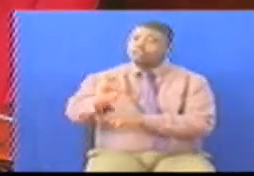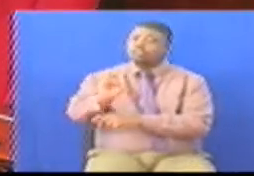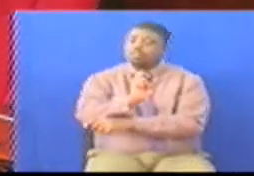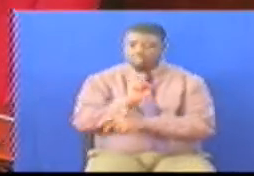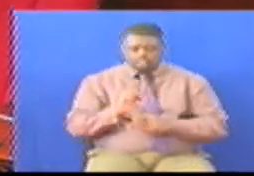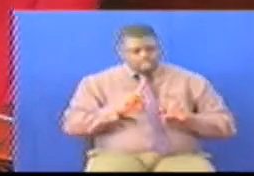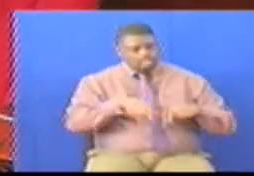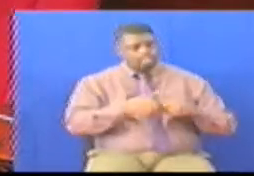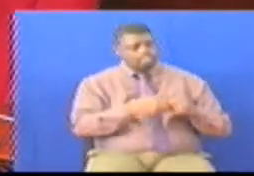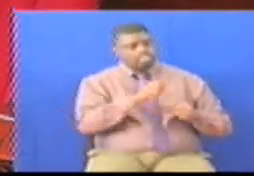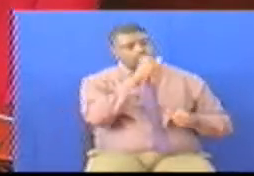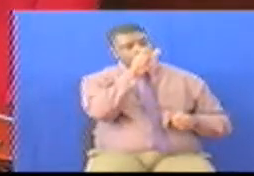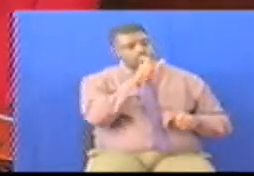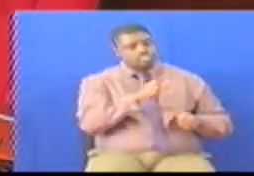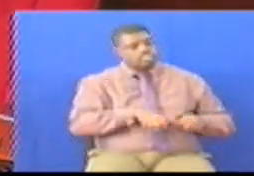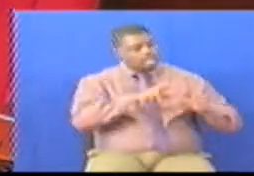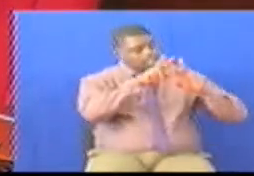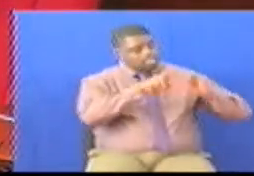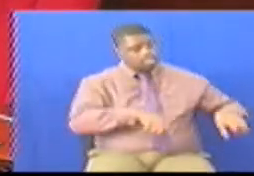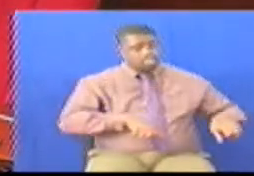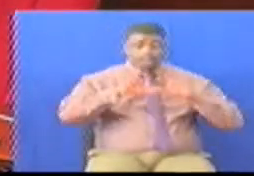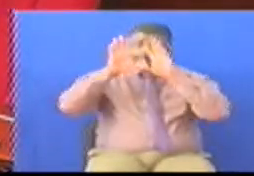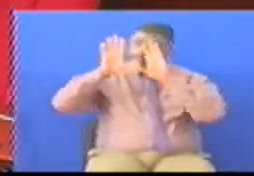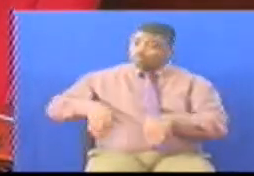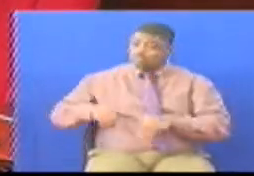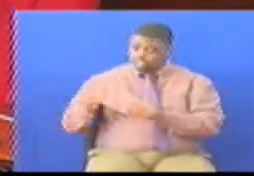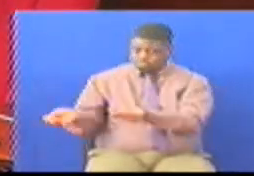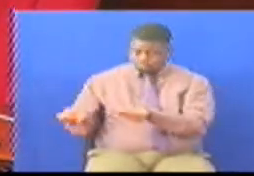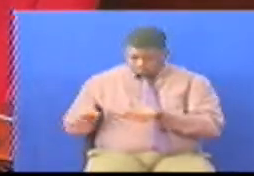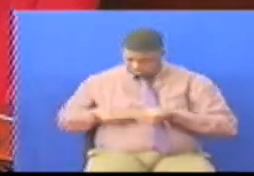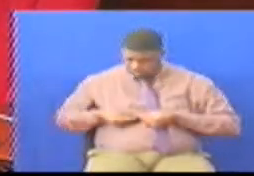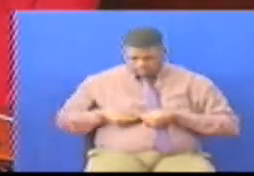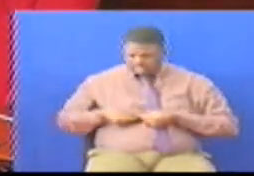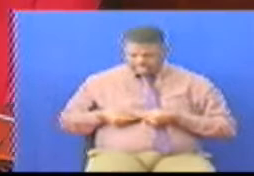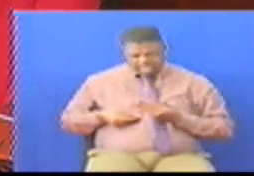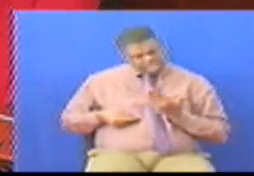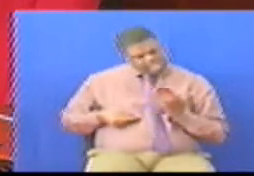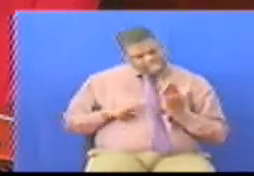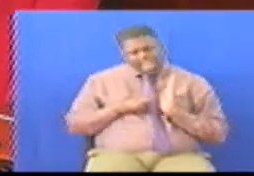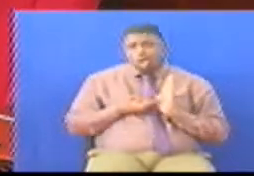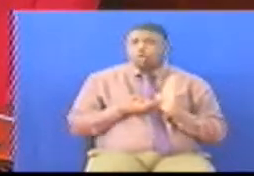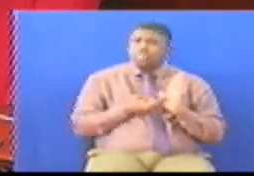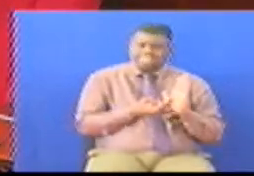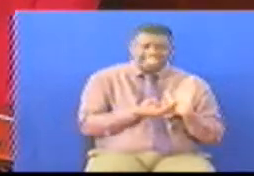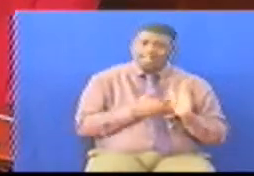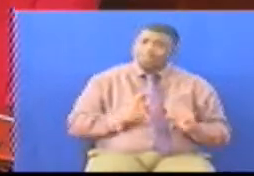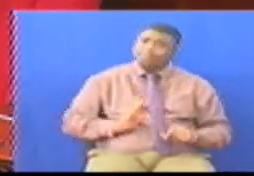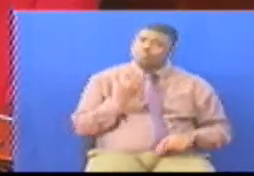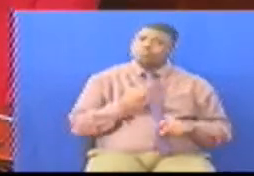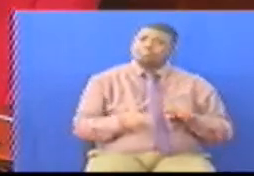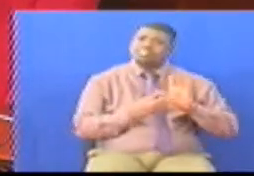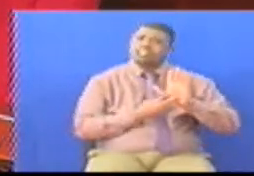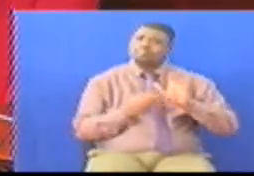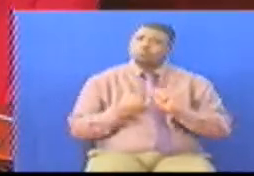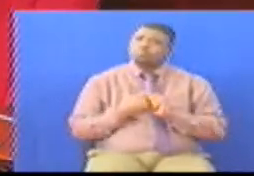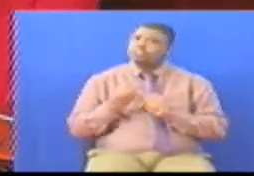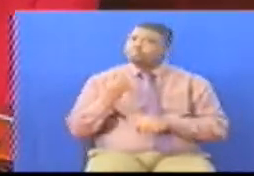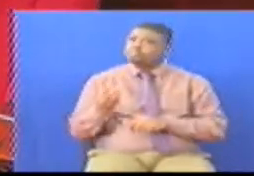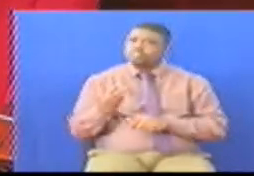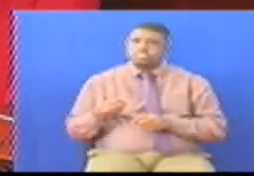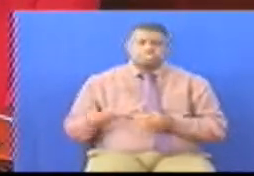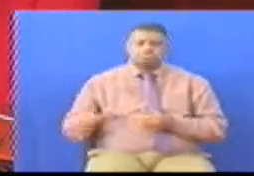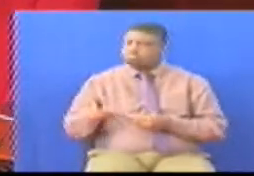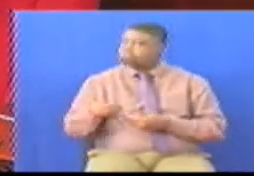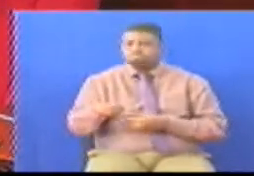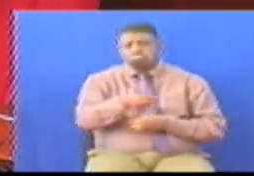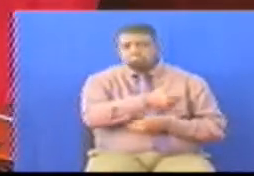ripoti ya CAG ambayo ilifikishwa katika kamati yetu, ilionyesha takriban bilioni 712 hazijaweza kukusanywa na wenzetu wa